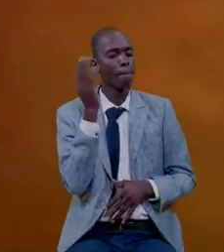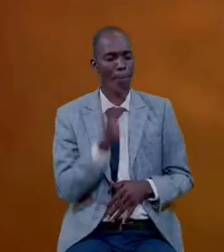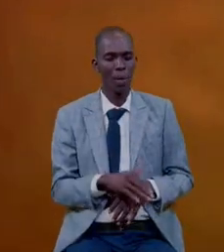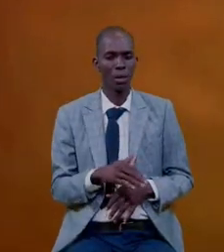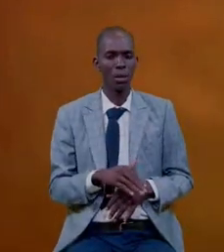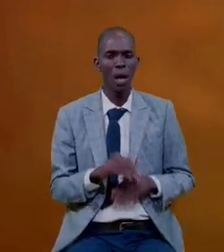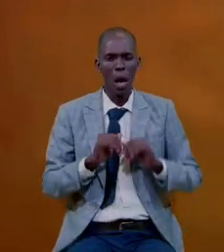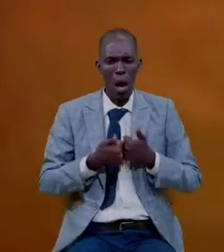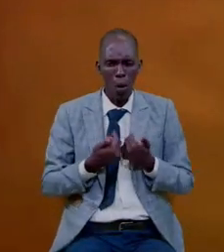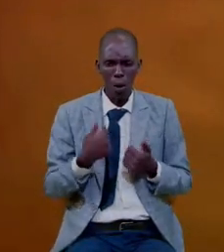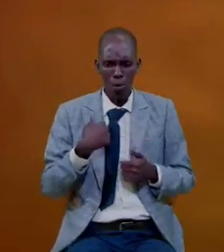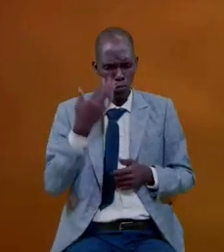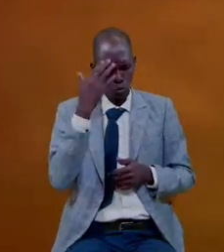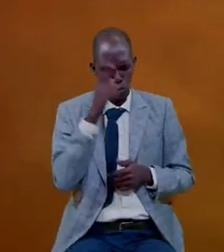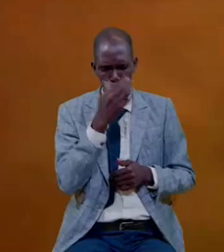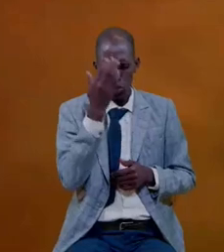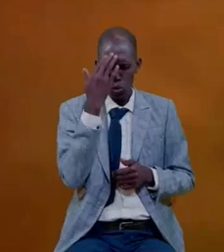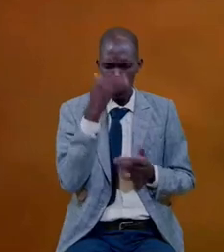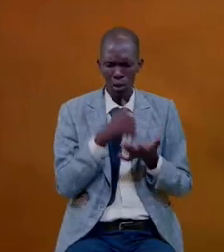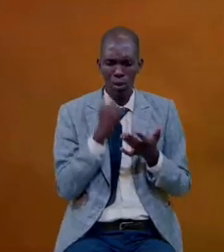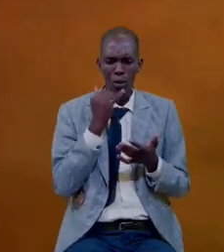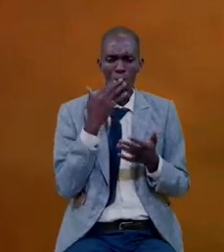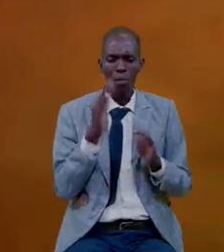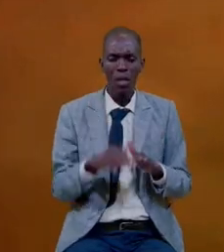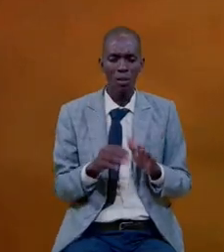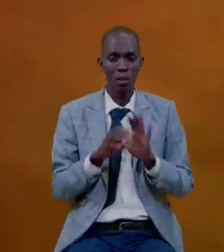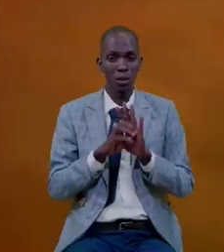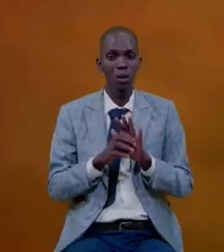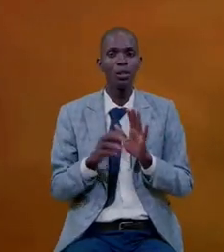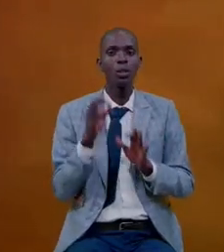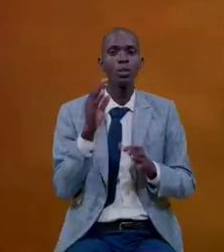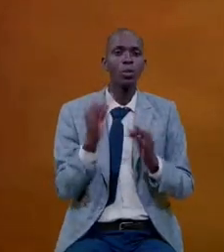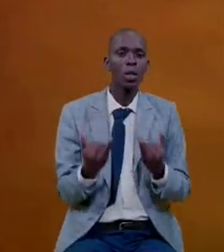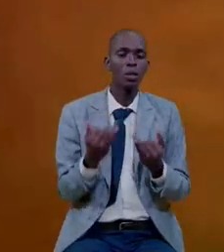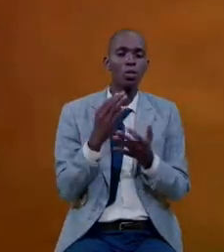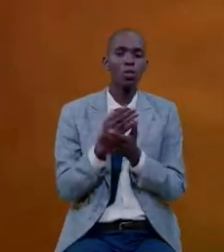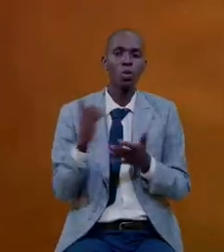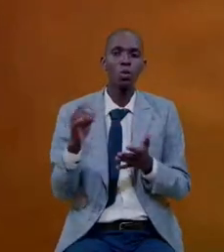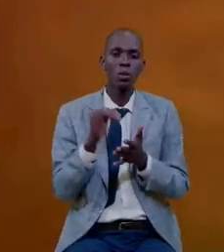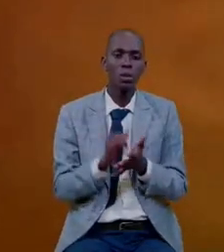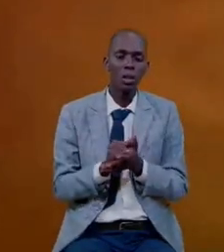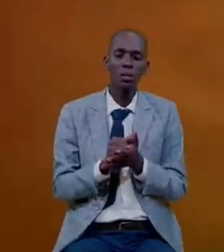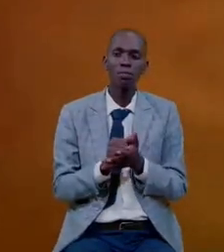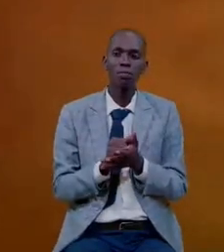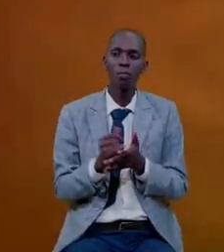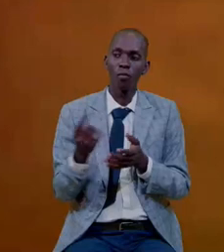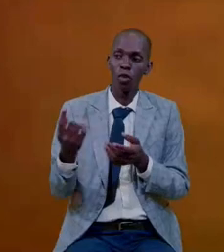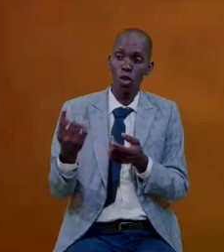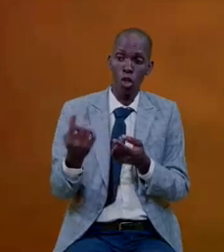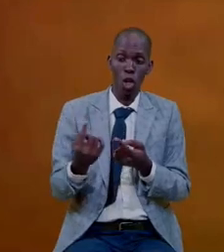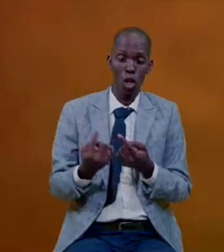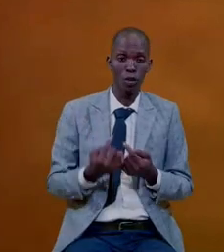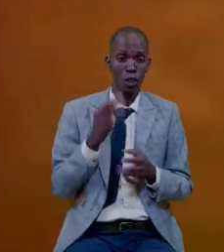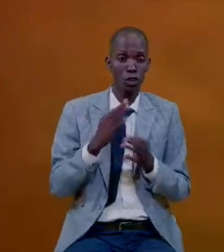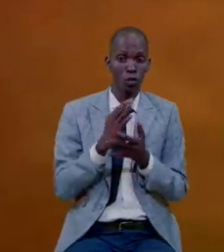sais? Lorsque quelqu'un que tu respectes, qui n'est pas comme toi, qui n'aime pas la pornographie comme toi,